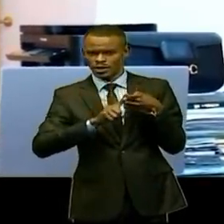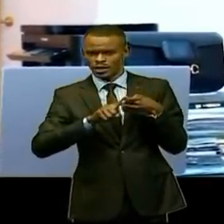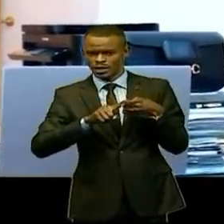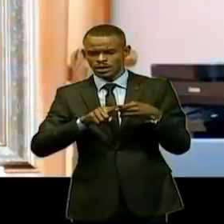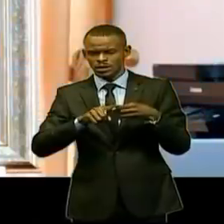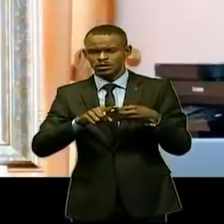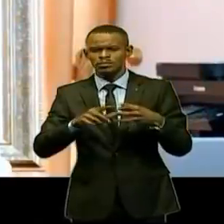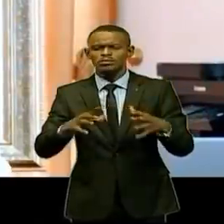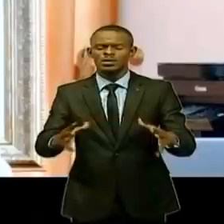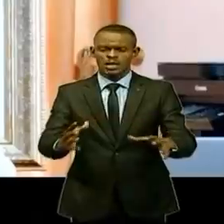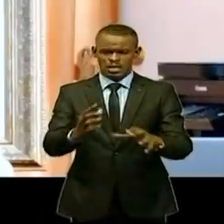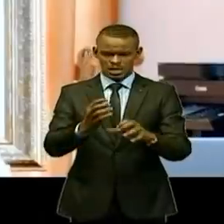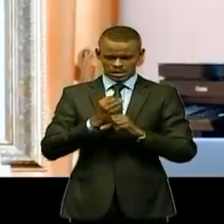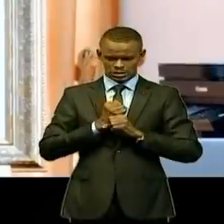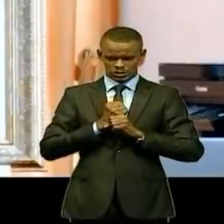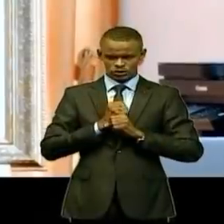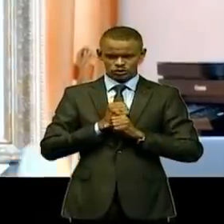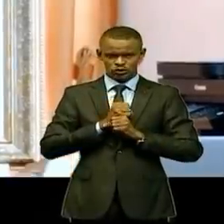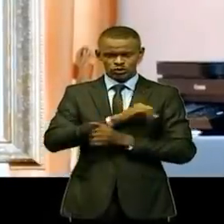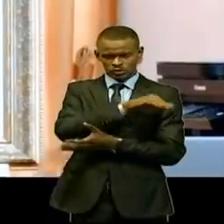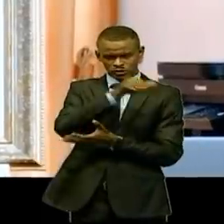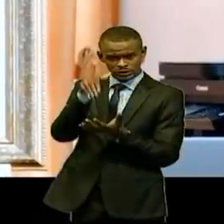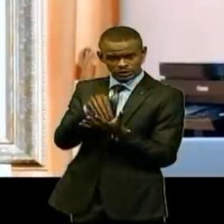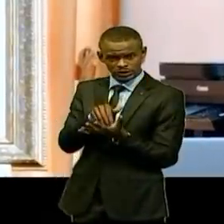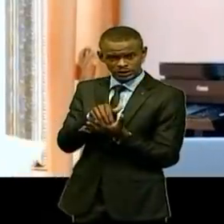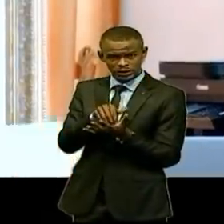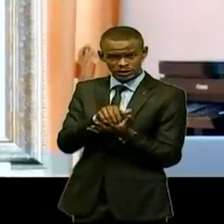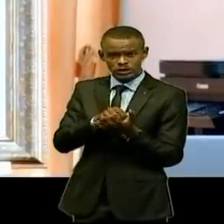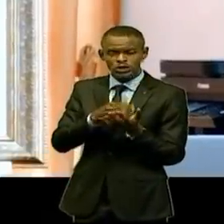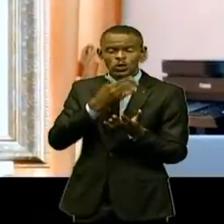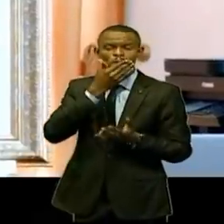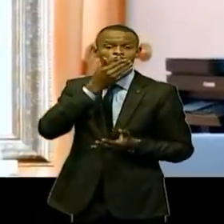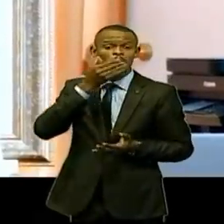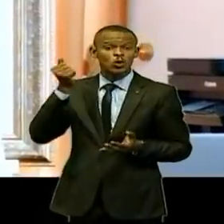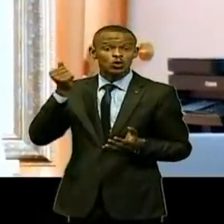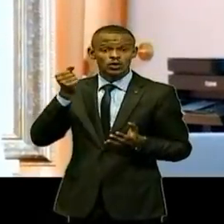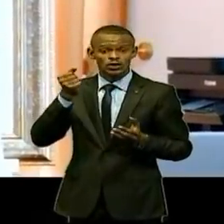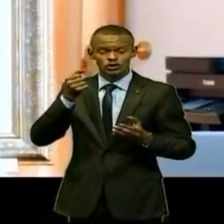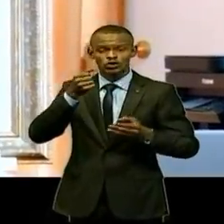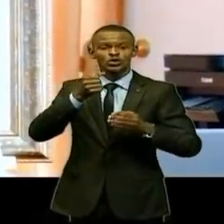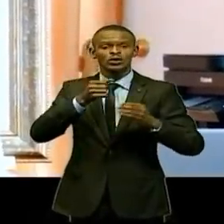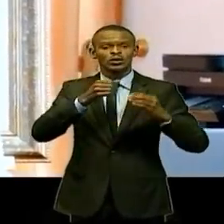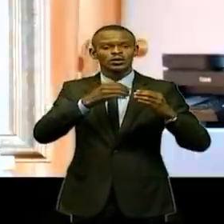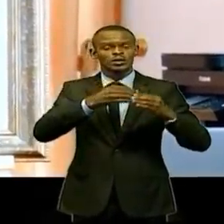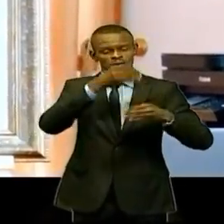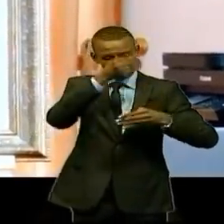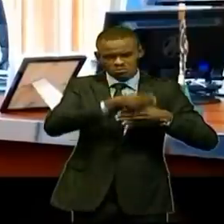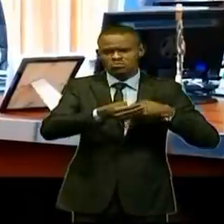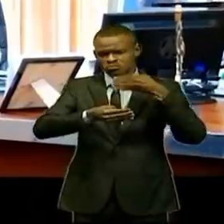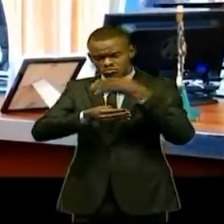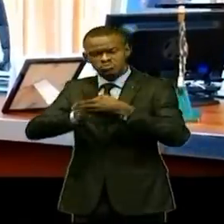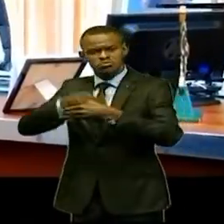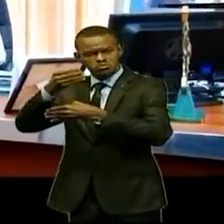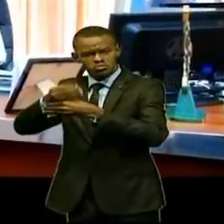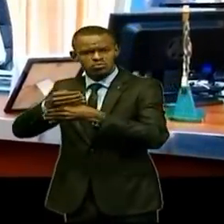centralisation et l'amélioration de l'infrastructure géoscientifique, l'identification des nouveaux indices